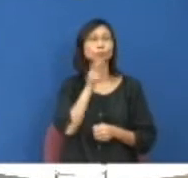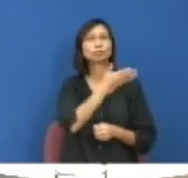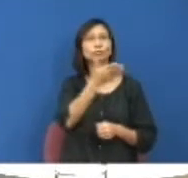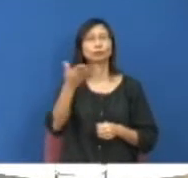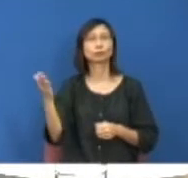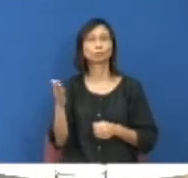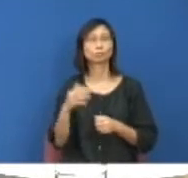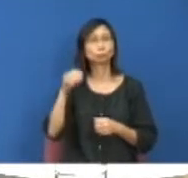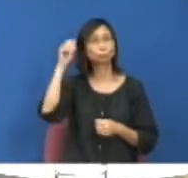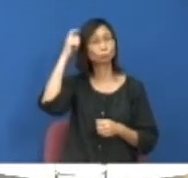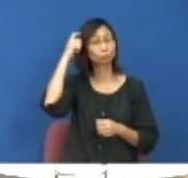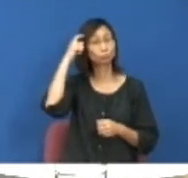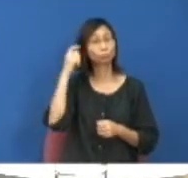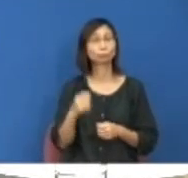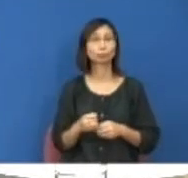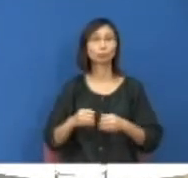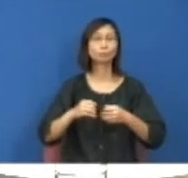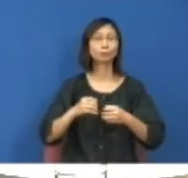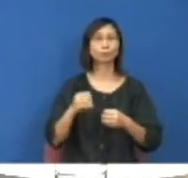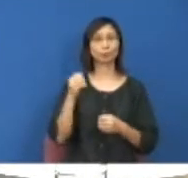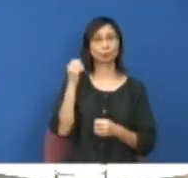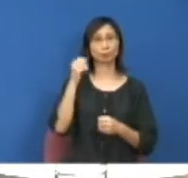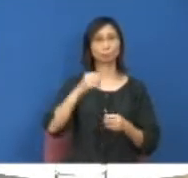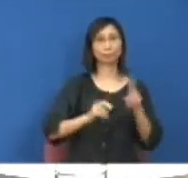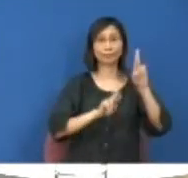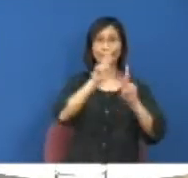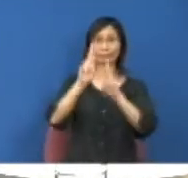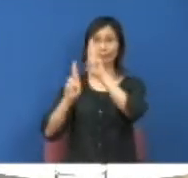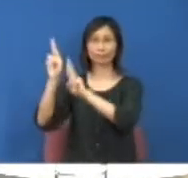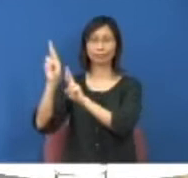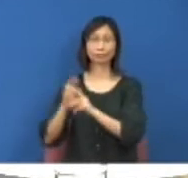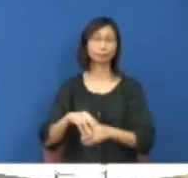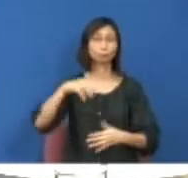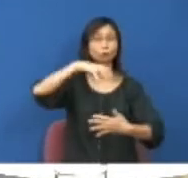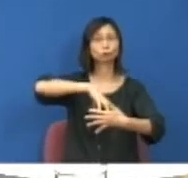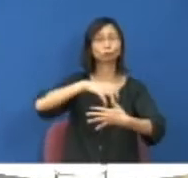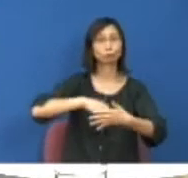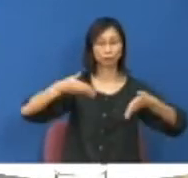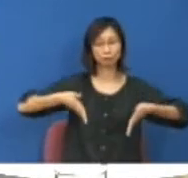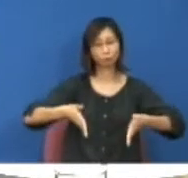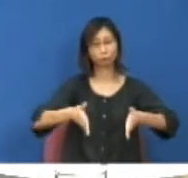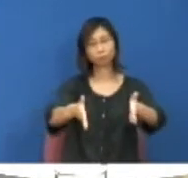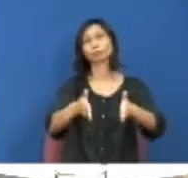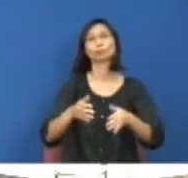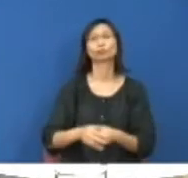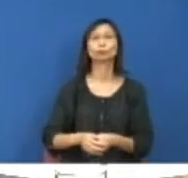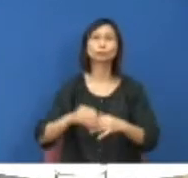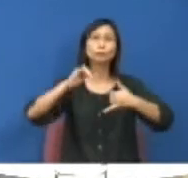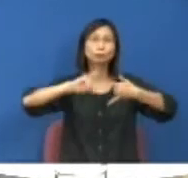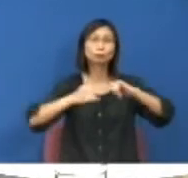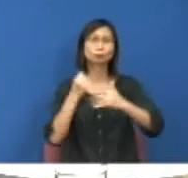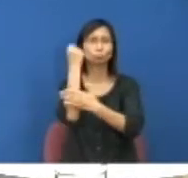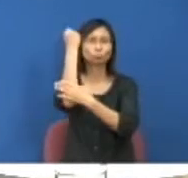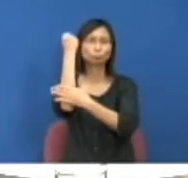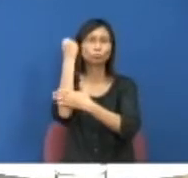遊擊戰，或者係在城市裏面用這個街裏戰去抗爭的